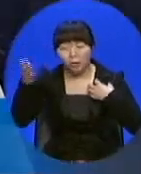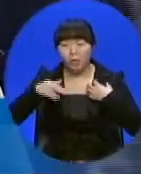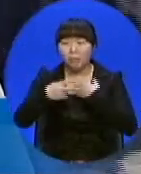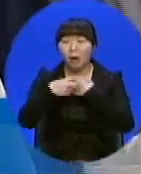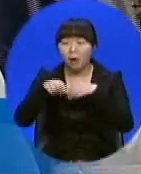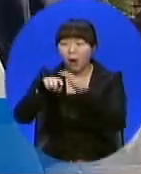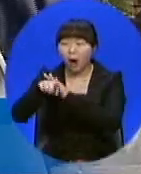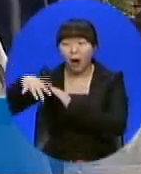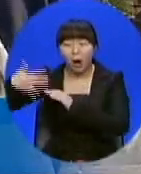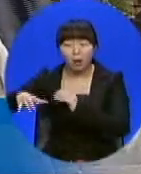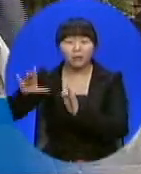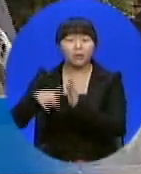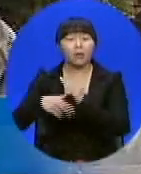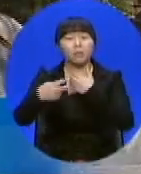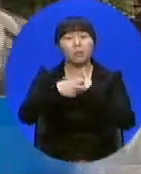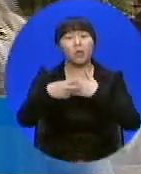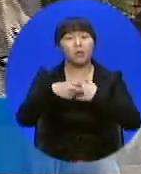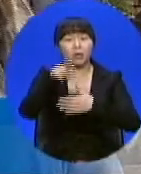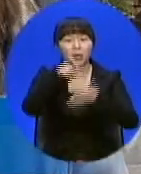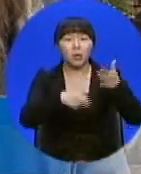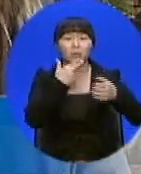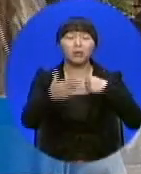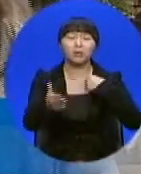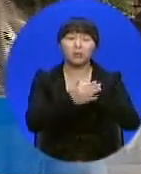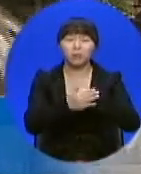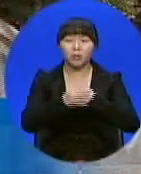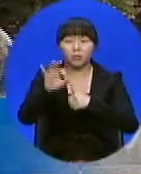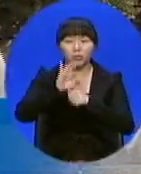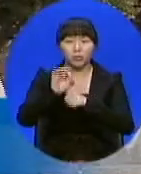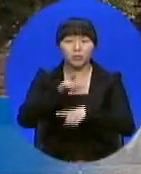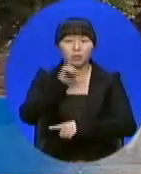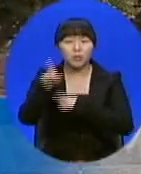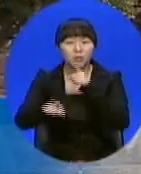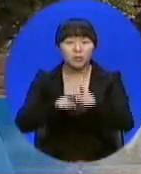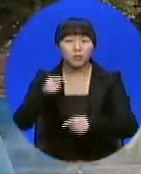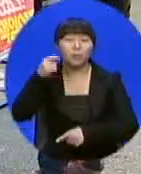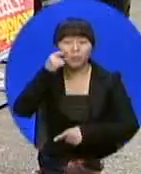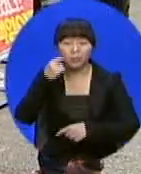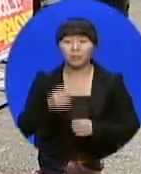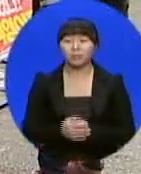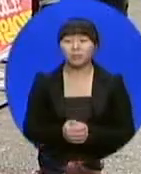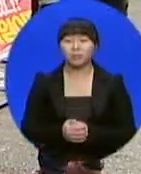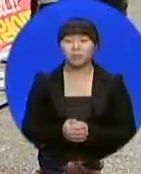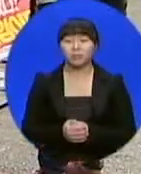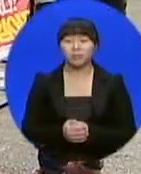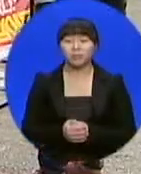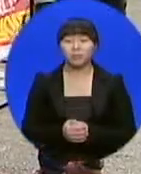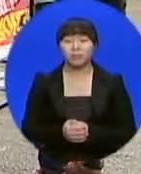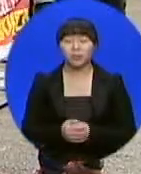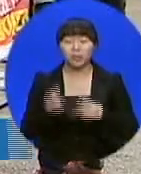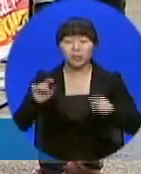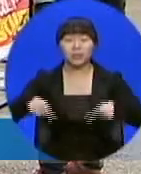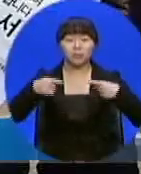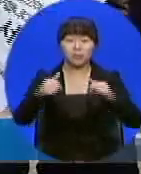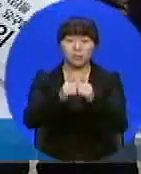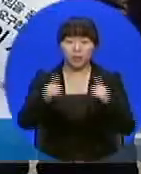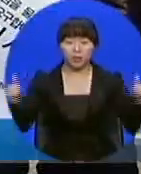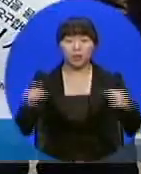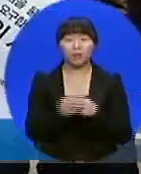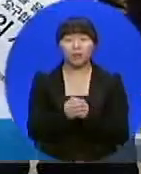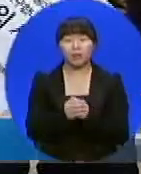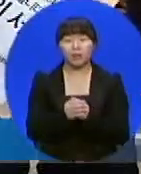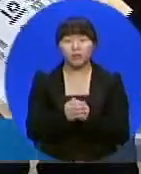않았을 경우에는 병원 기록이 없기 때문에 수급 신청도 하지 못하는 그런 상황이 있습니다. 이 밖에도 참가자들은